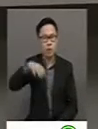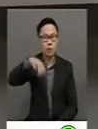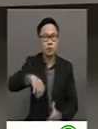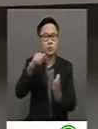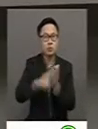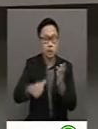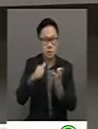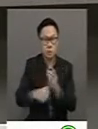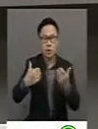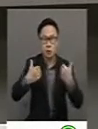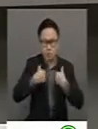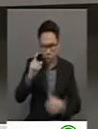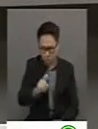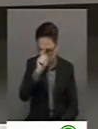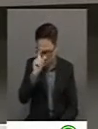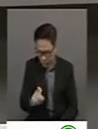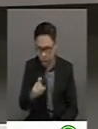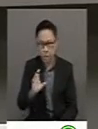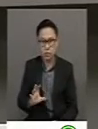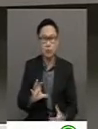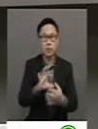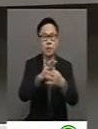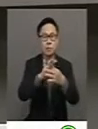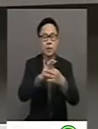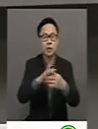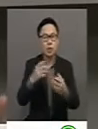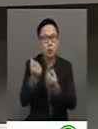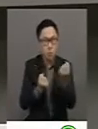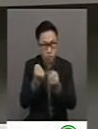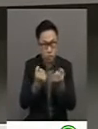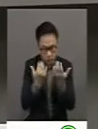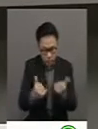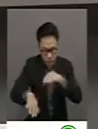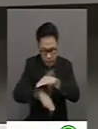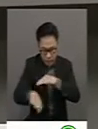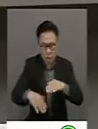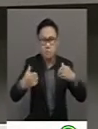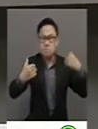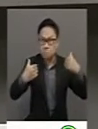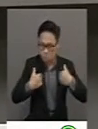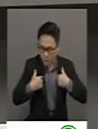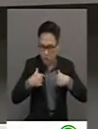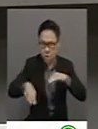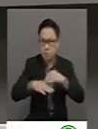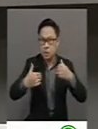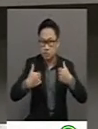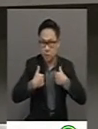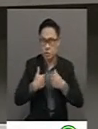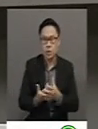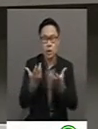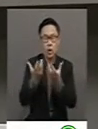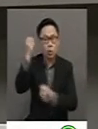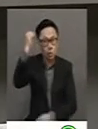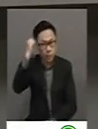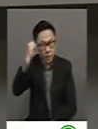รมีข้อสงสัยมีหลักฐานเบื้องต้นณขณะที่เรากล่าวหานะครับว่าสินค้